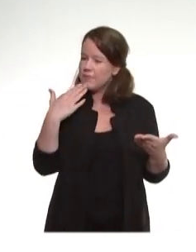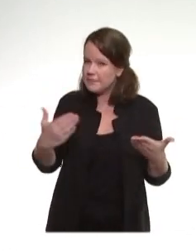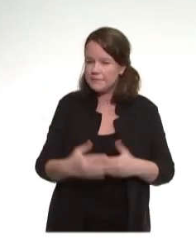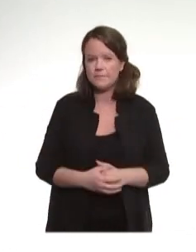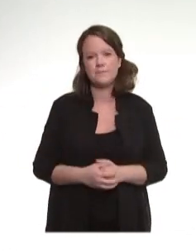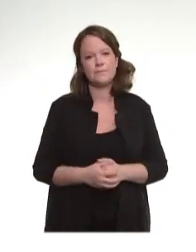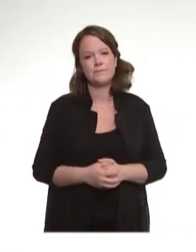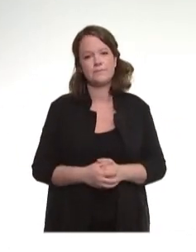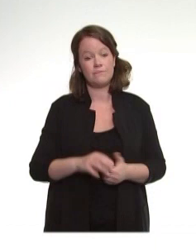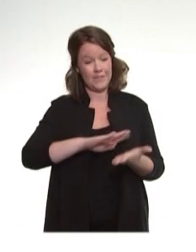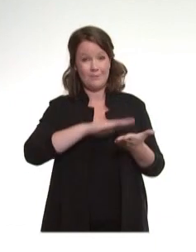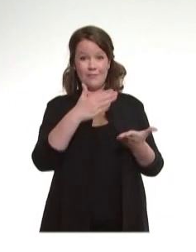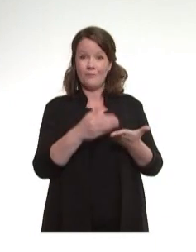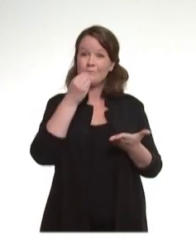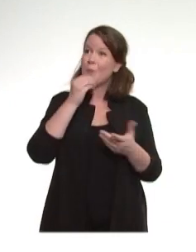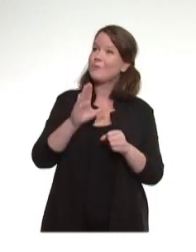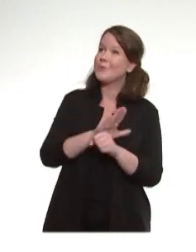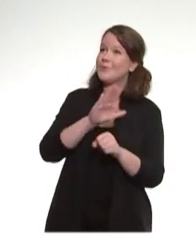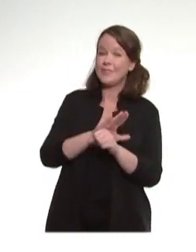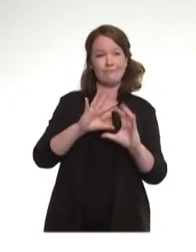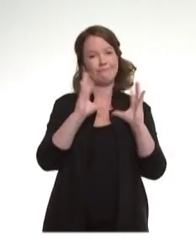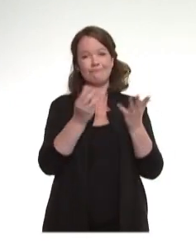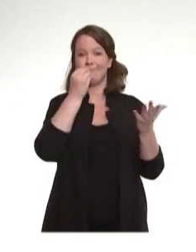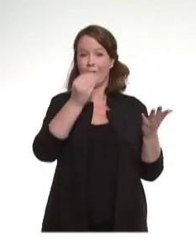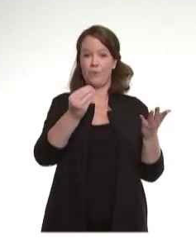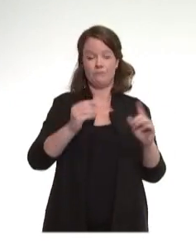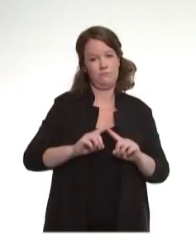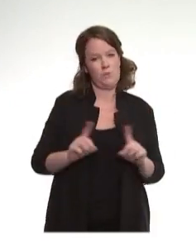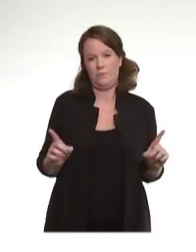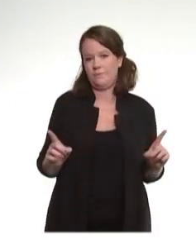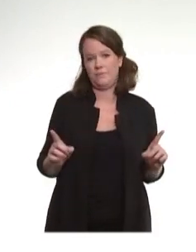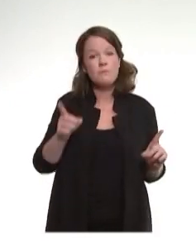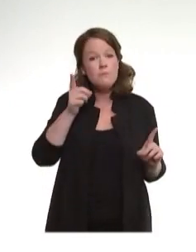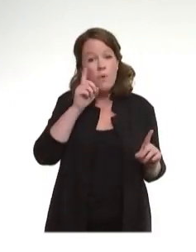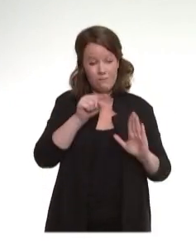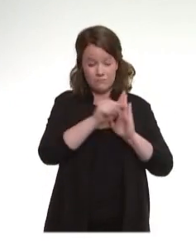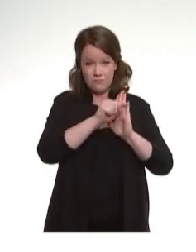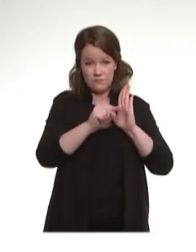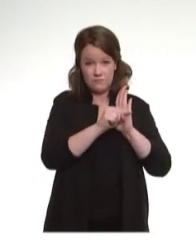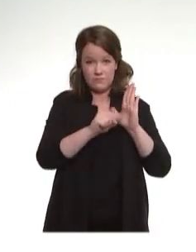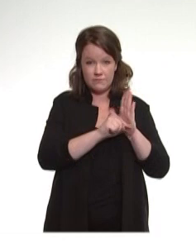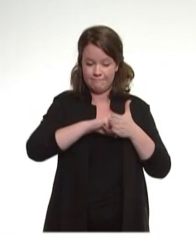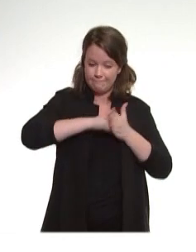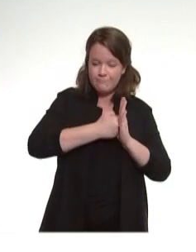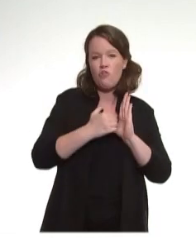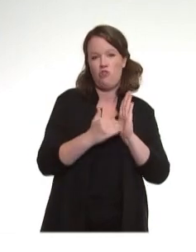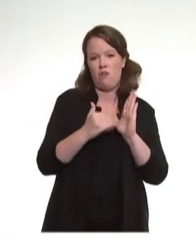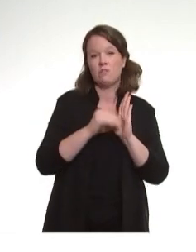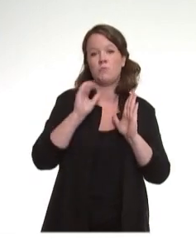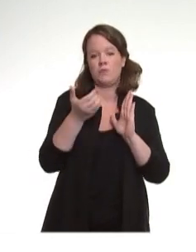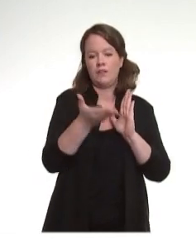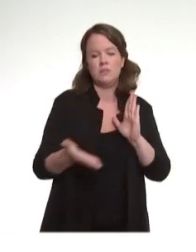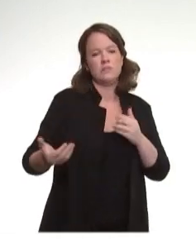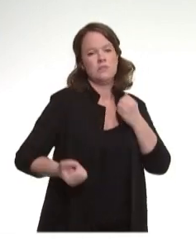de couvrir toutes les situations qui résulte des nouvelles restrictions sanitaires nous avons donc décidé d'élargir